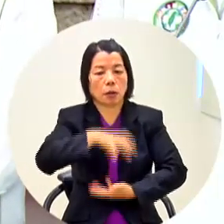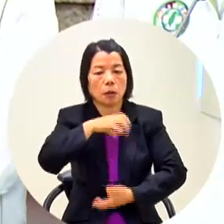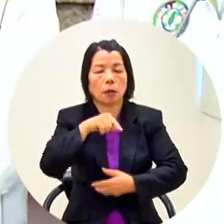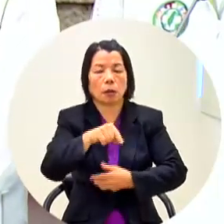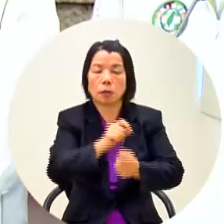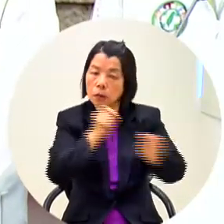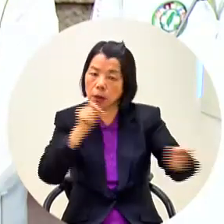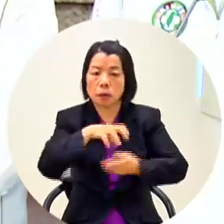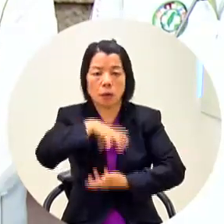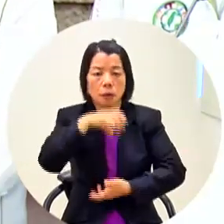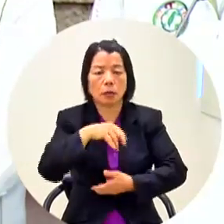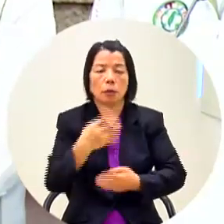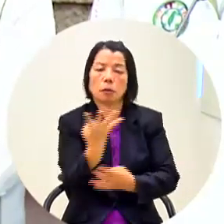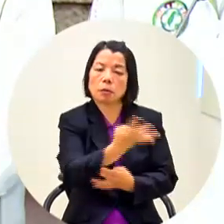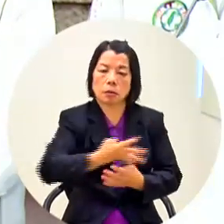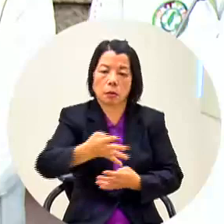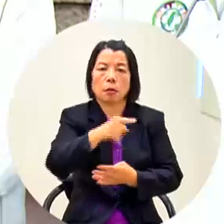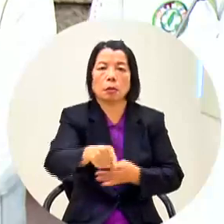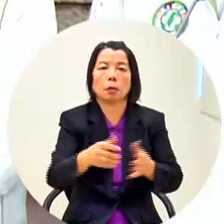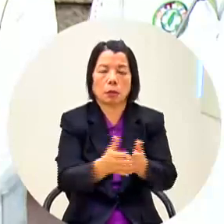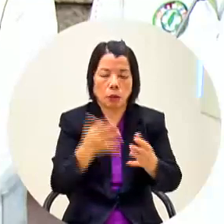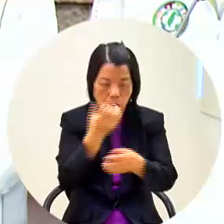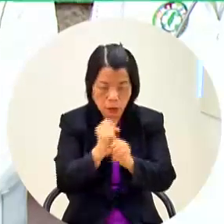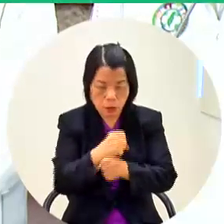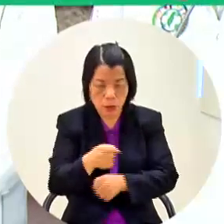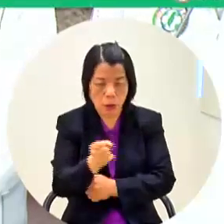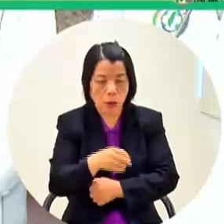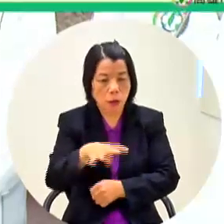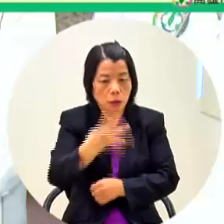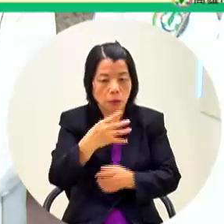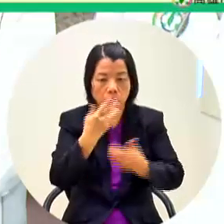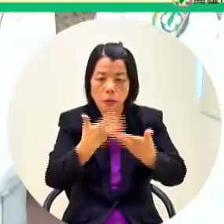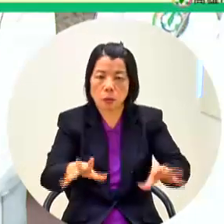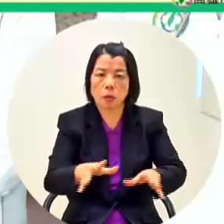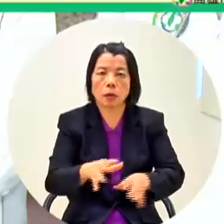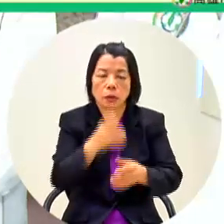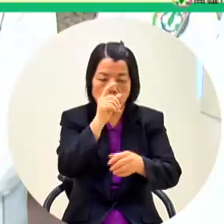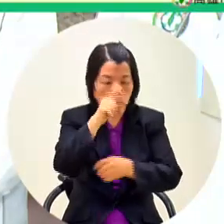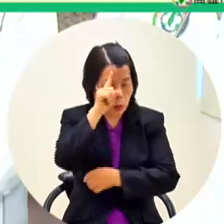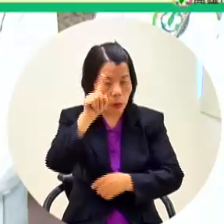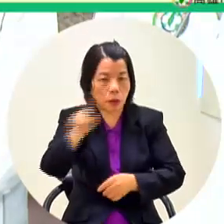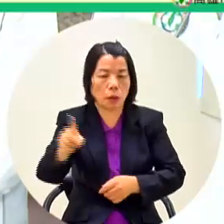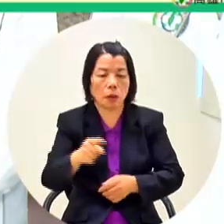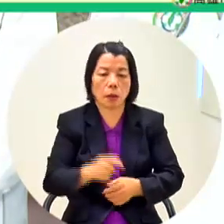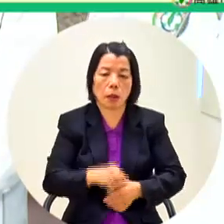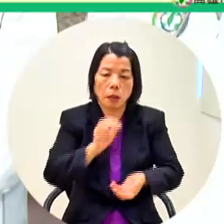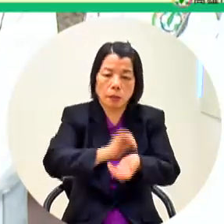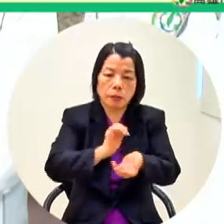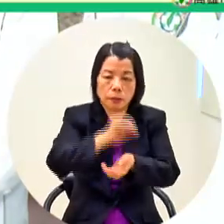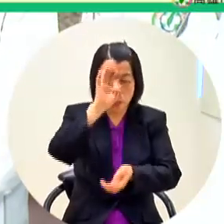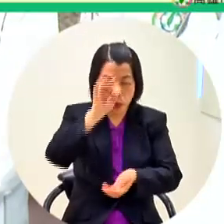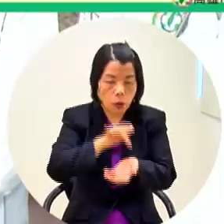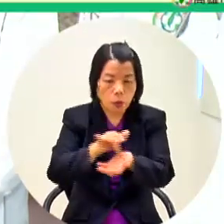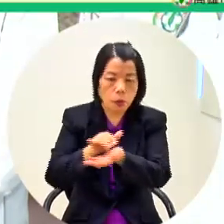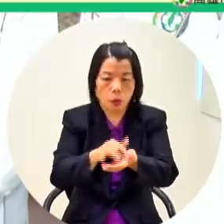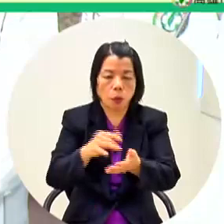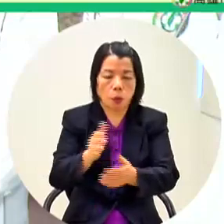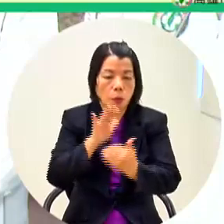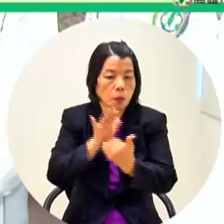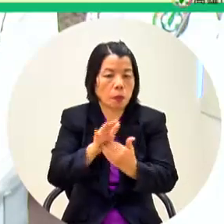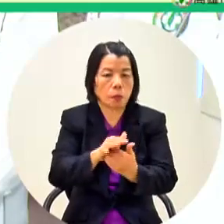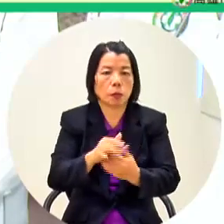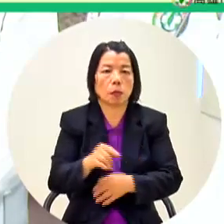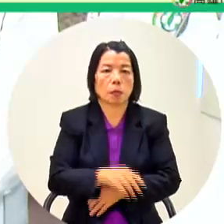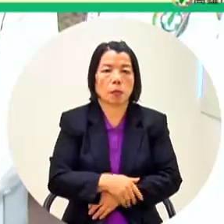的量也大概450件。我们目前还是做 PCR 病毒核酸定序的方式，一